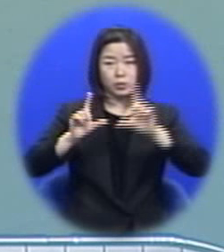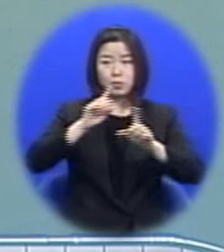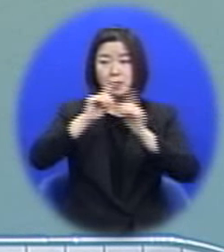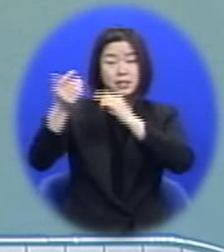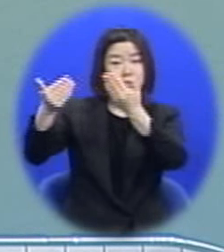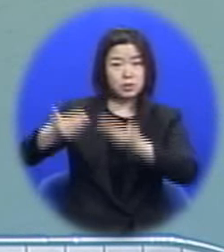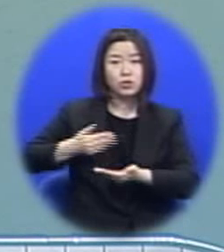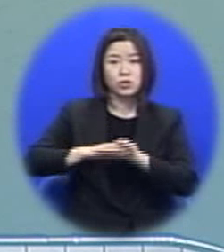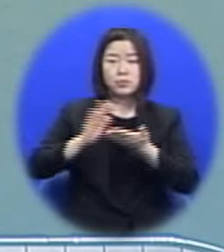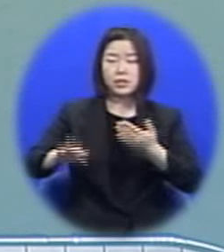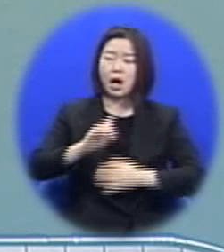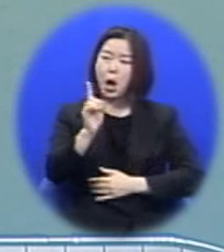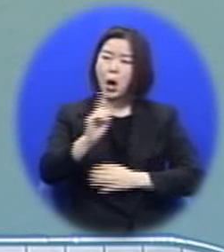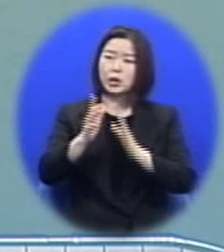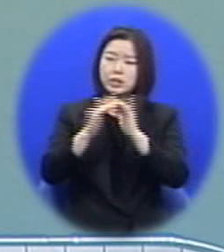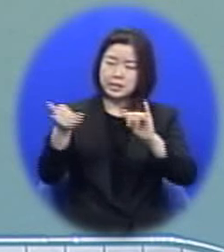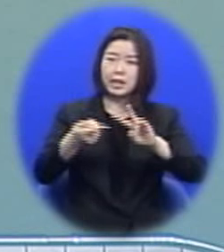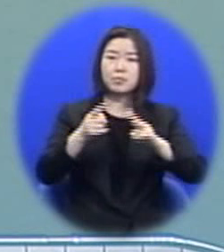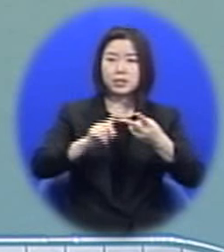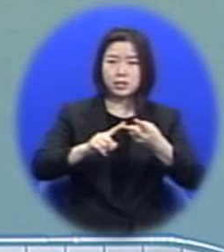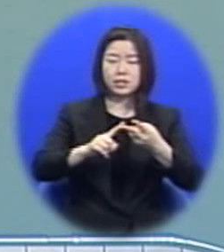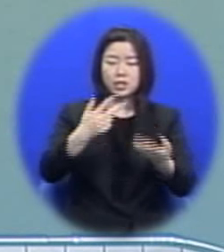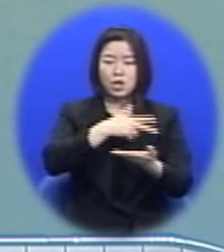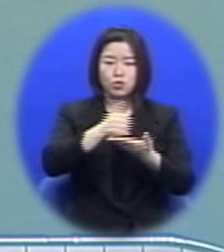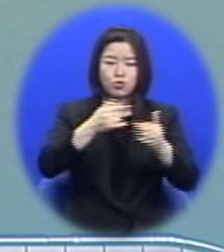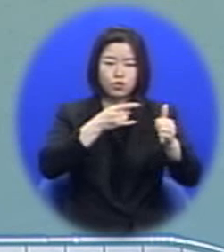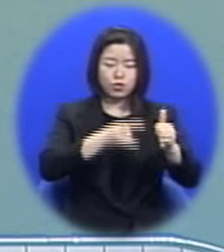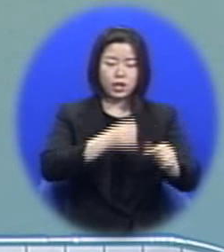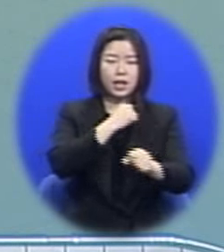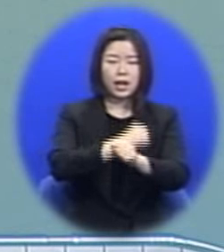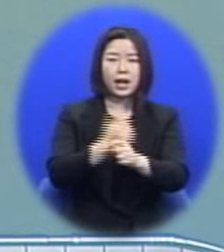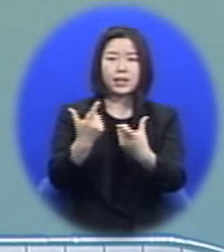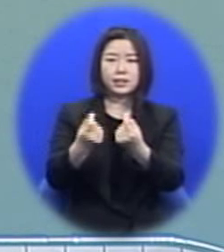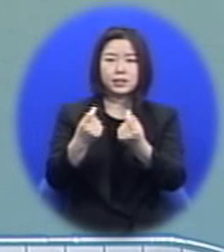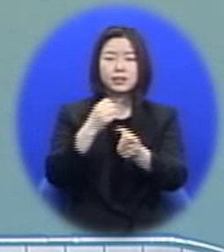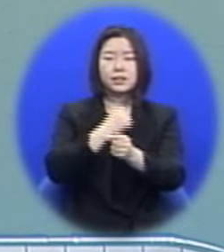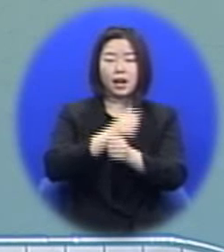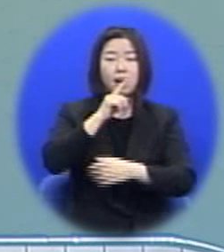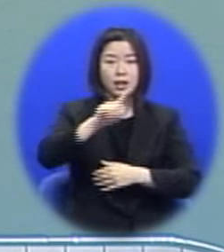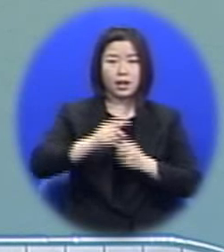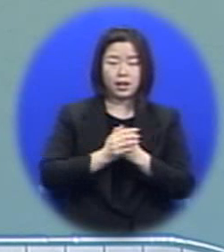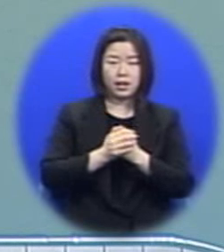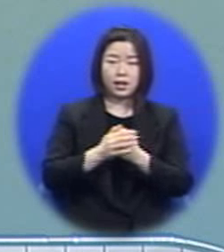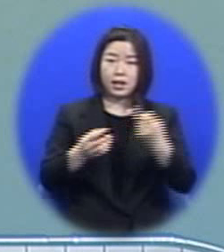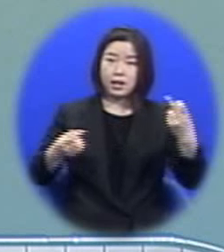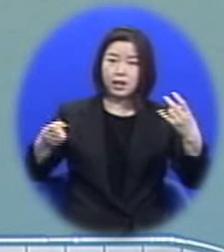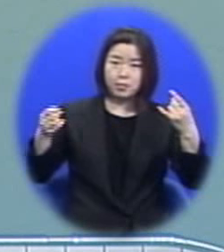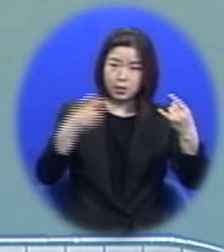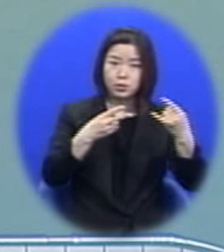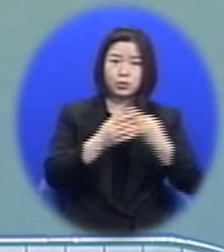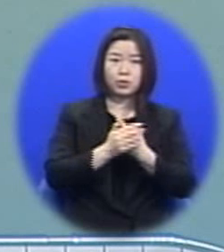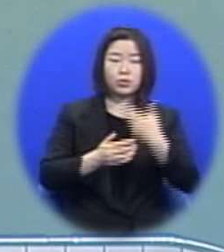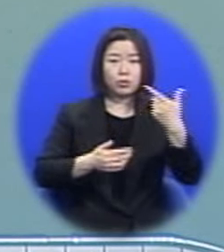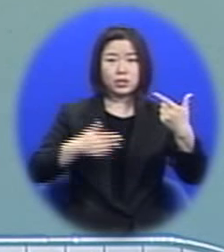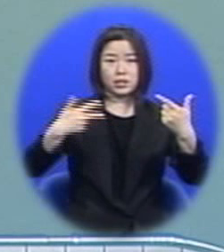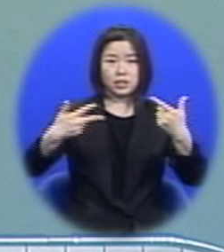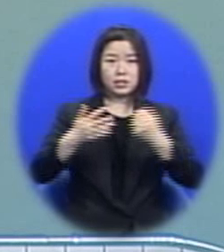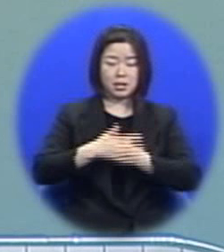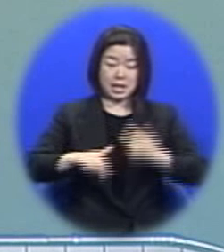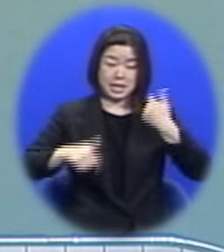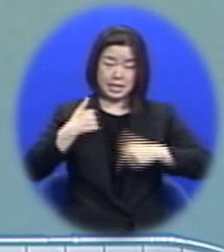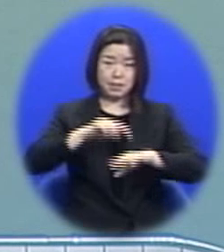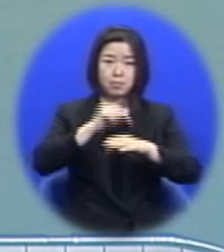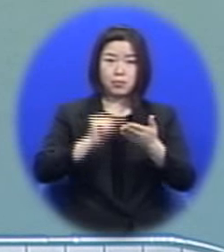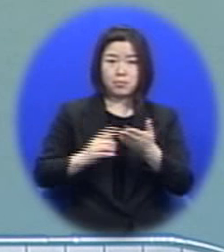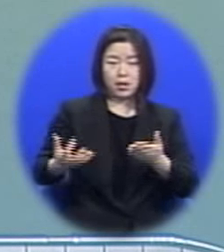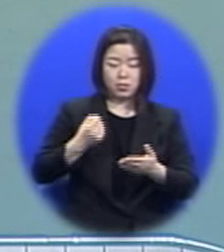거예요. 어떤 사람이든지 죽게 하듯 하라. 에베소서 6장 7절에 기쁜 마음으로 섬기기를